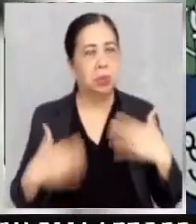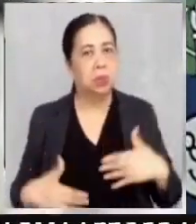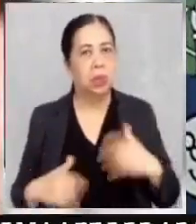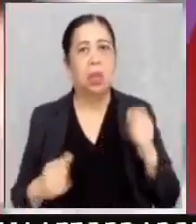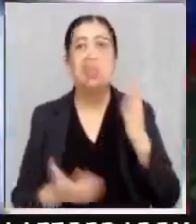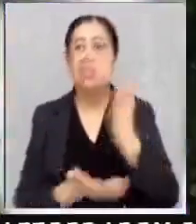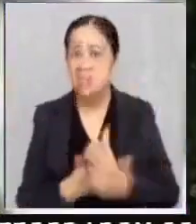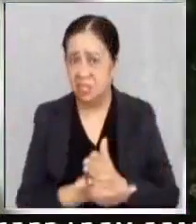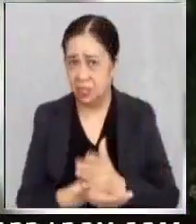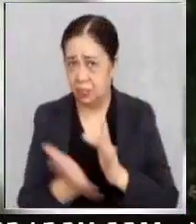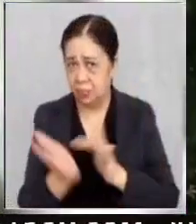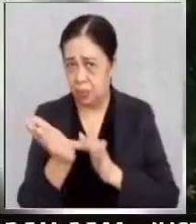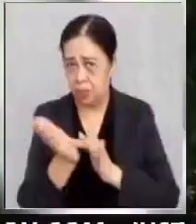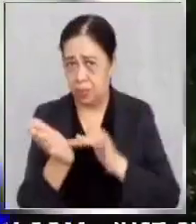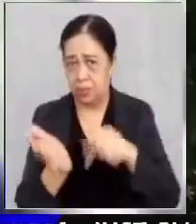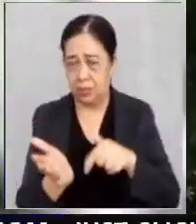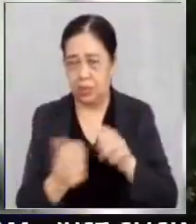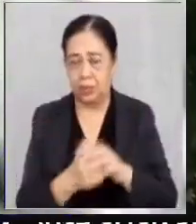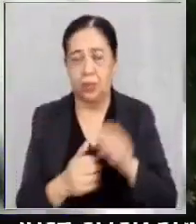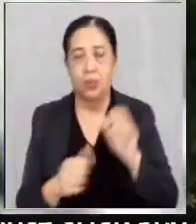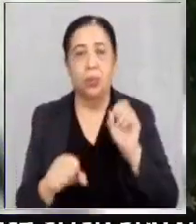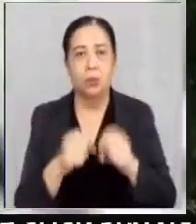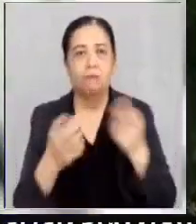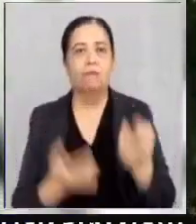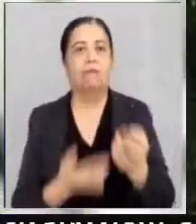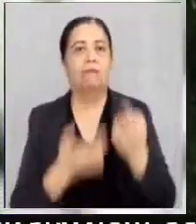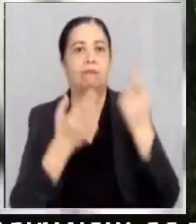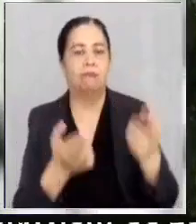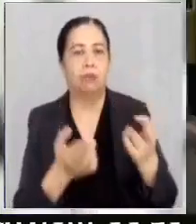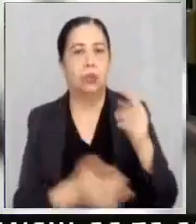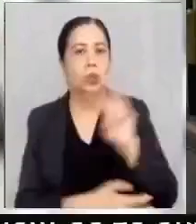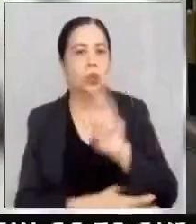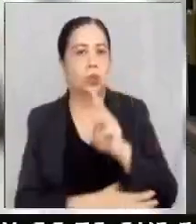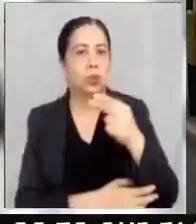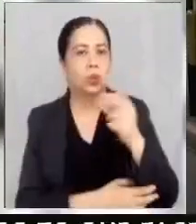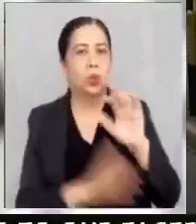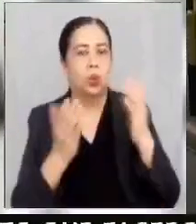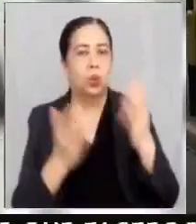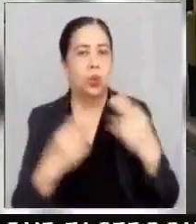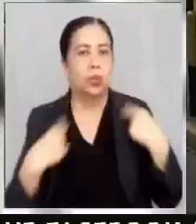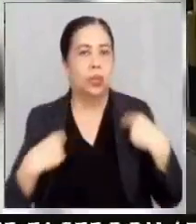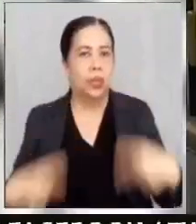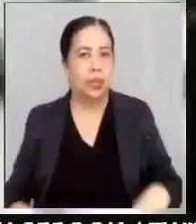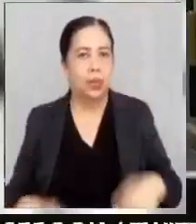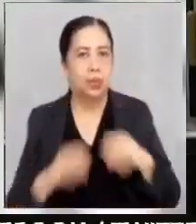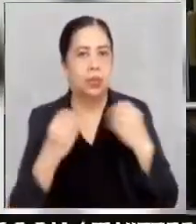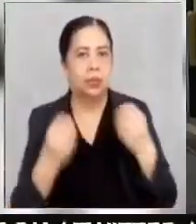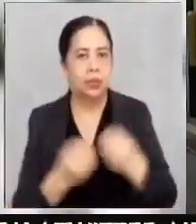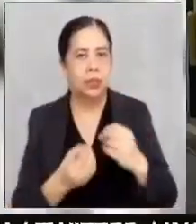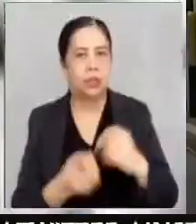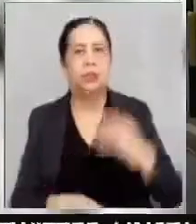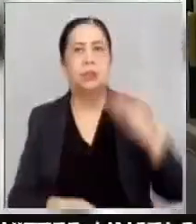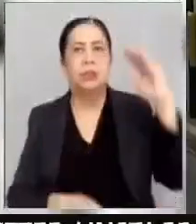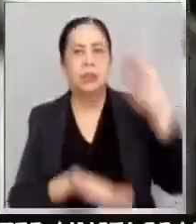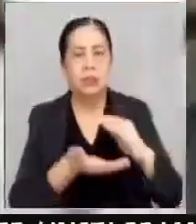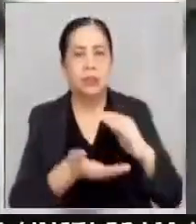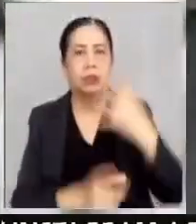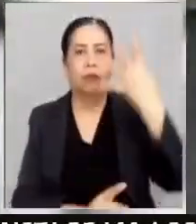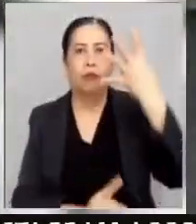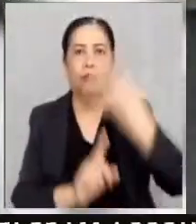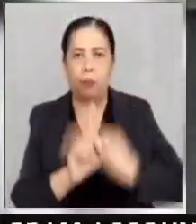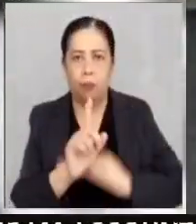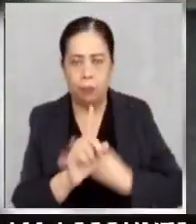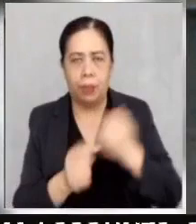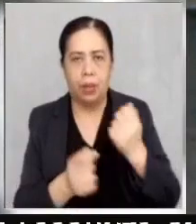yung meds. Kaya inirekomenda ng World Health Organization sa DOH na paiksiin sa 4 na buwan na lang